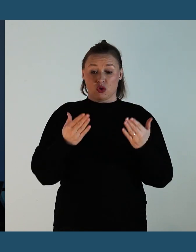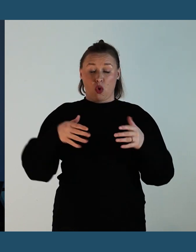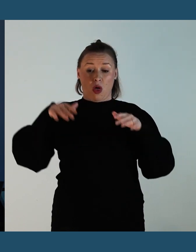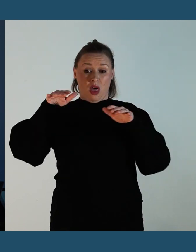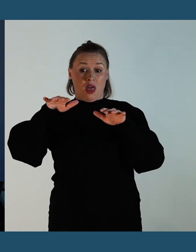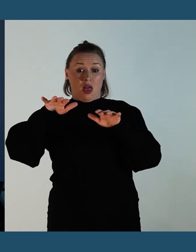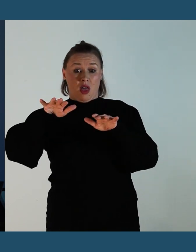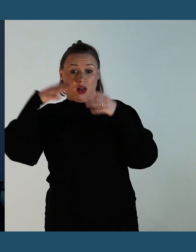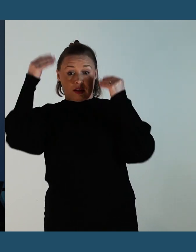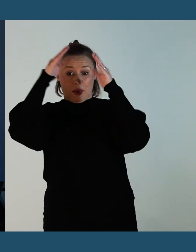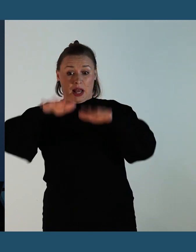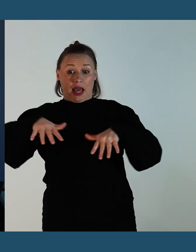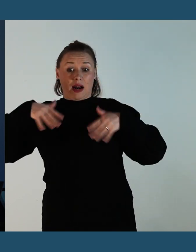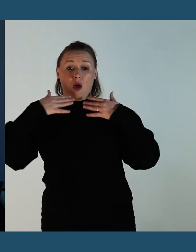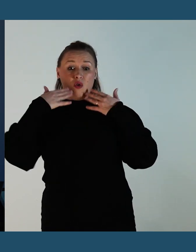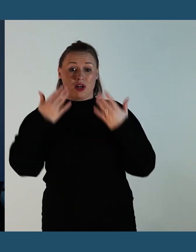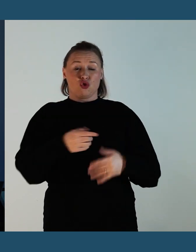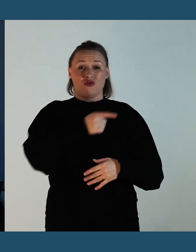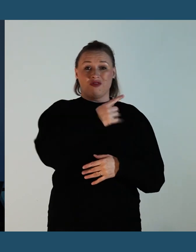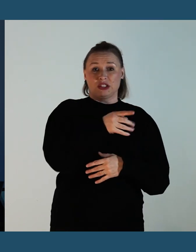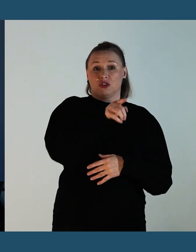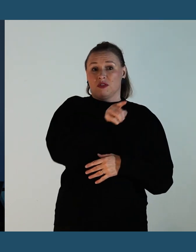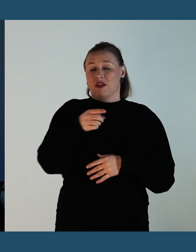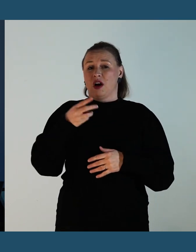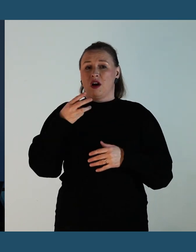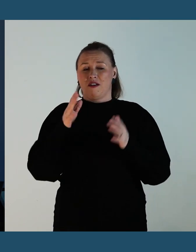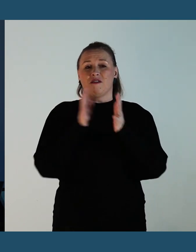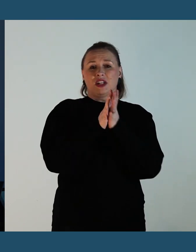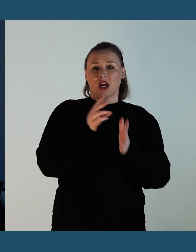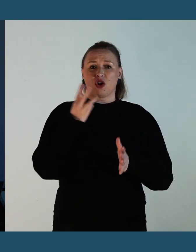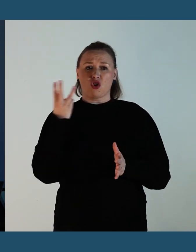laajalla enemmistöllä äänin 15-3.